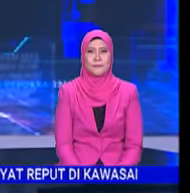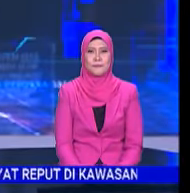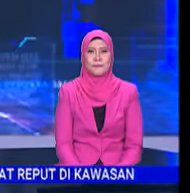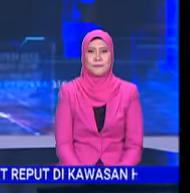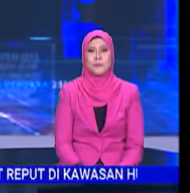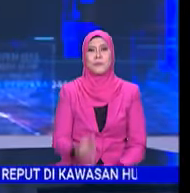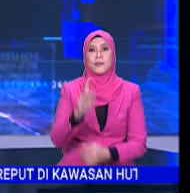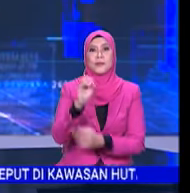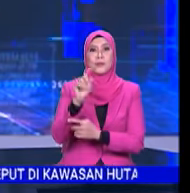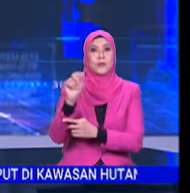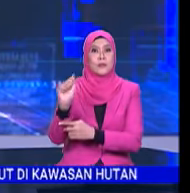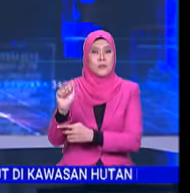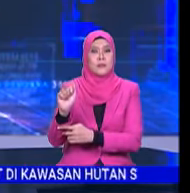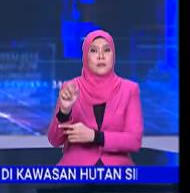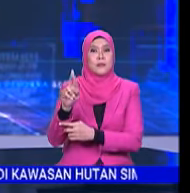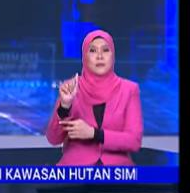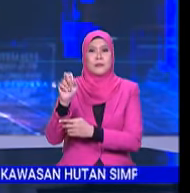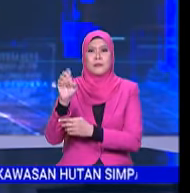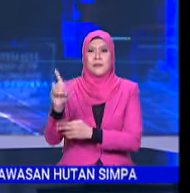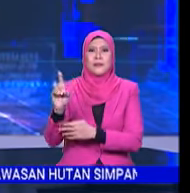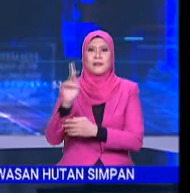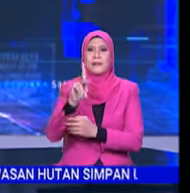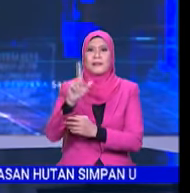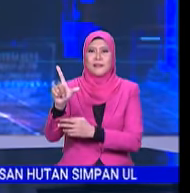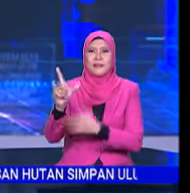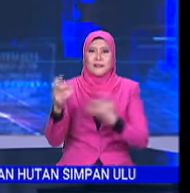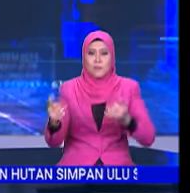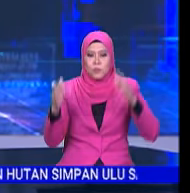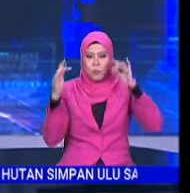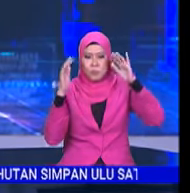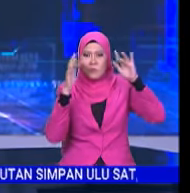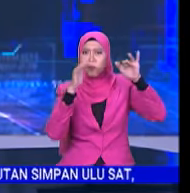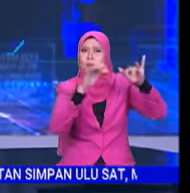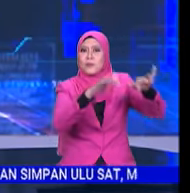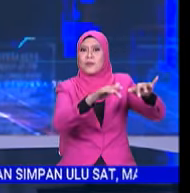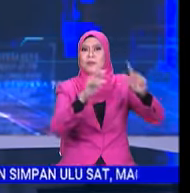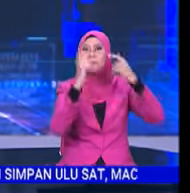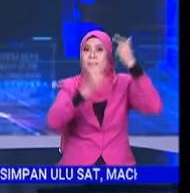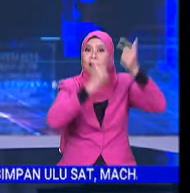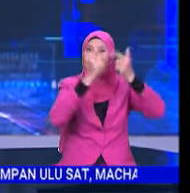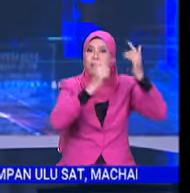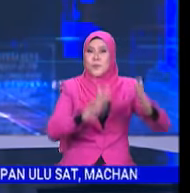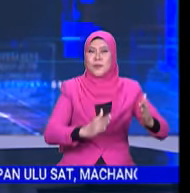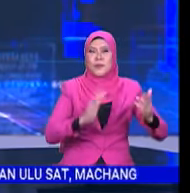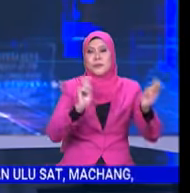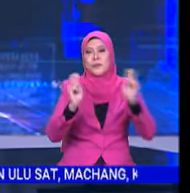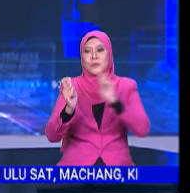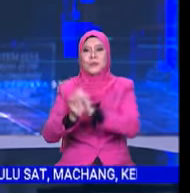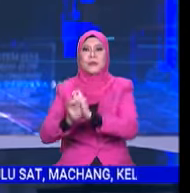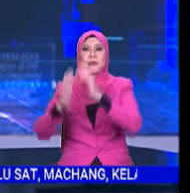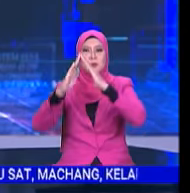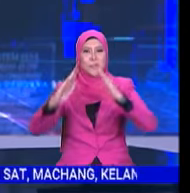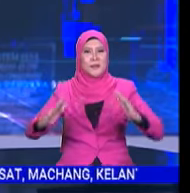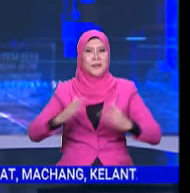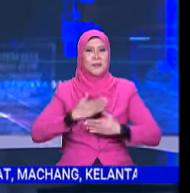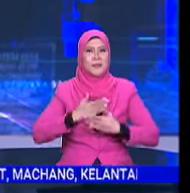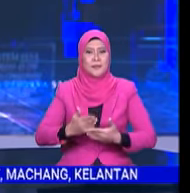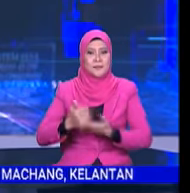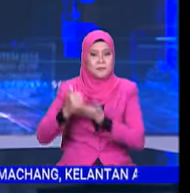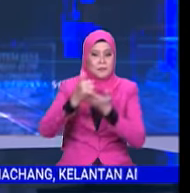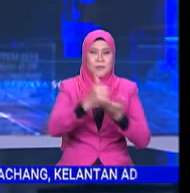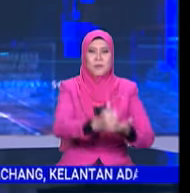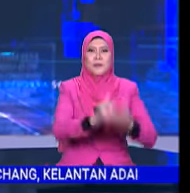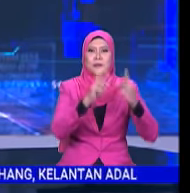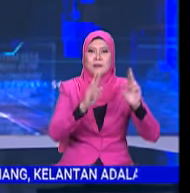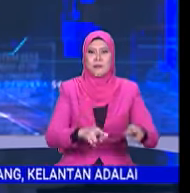Hotel Grand Seasons di Ibu Negara yang sebelum ini menjadi tumpuan pelancong bakal dijadikan rumah prihatin bagi membantu rakyat yang